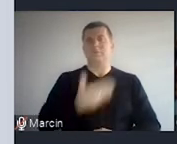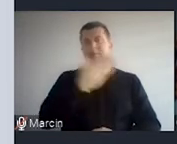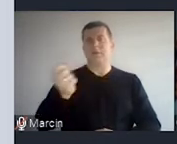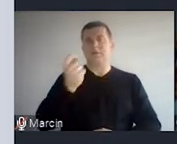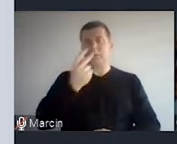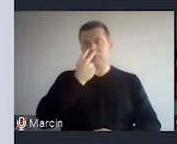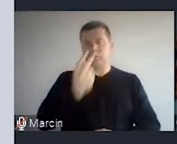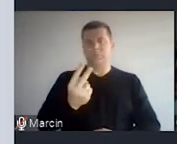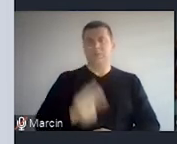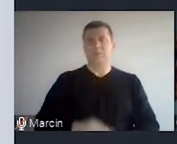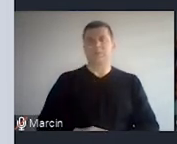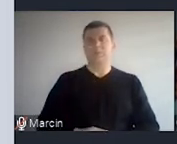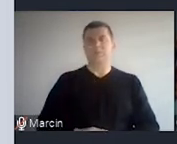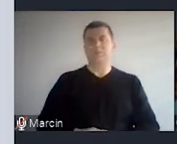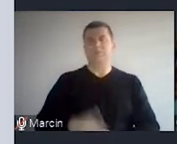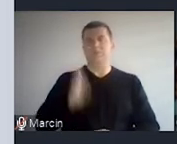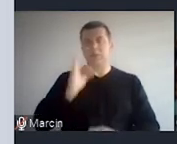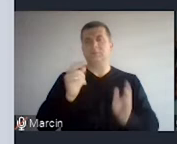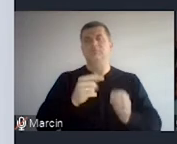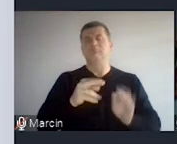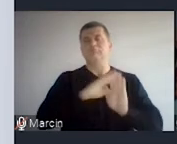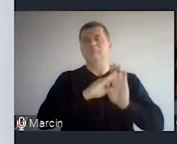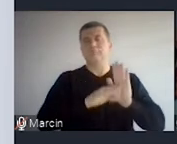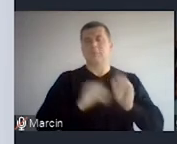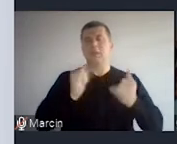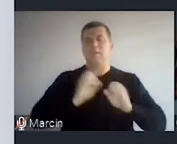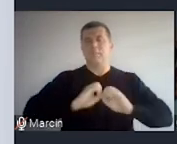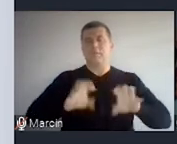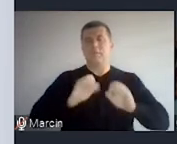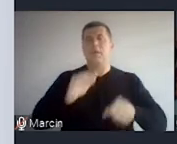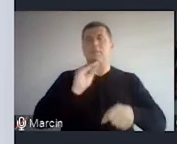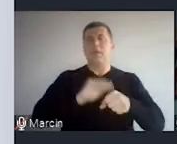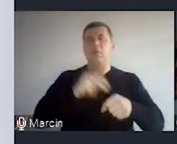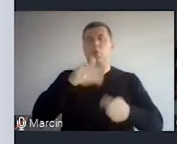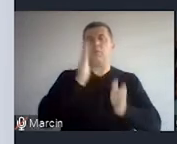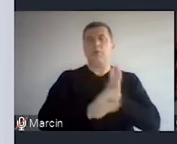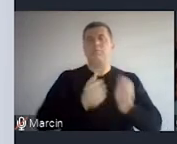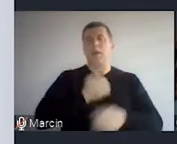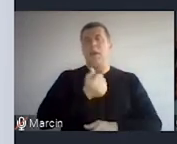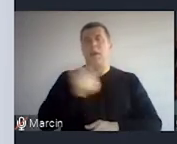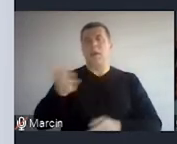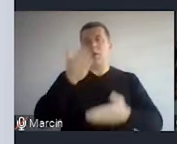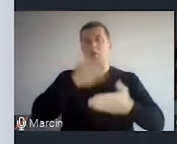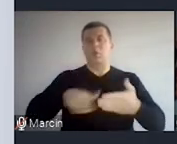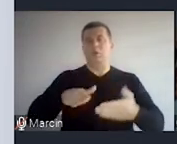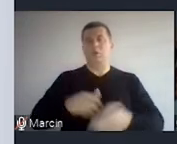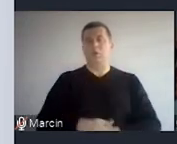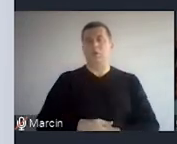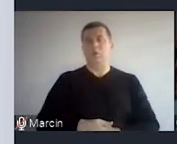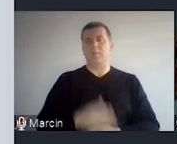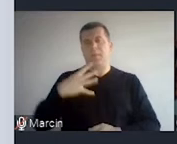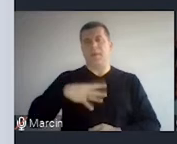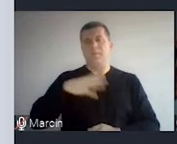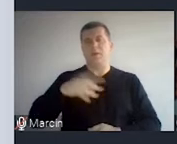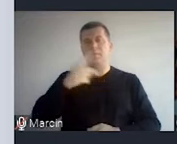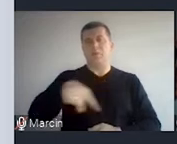chwilę zobaczycie, będą regulowały zagadnienie metod uproszczonych w 2 rozdziałach. I myślę, że warto,